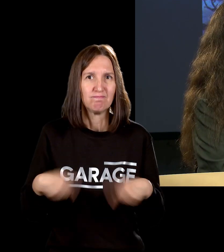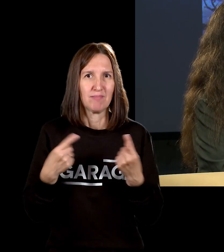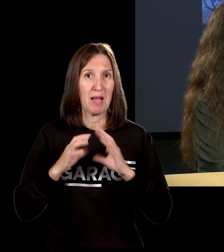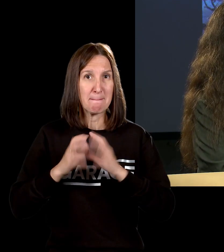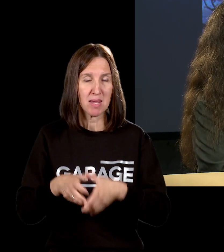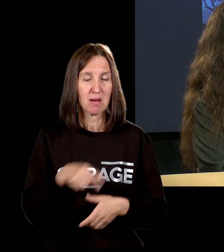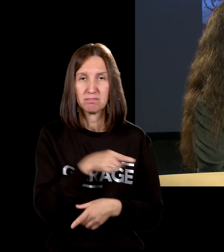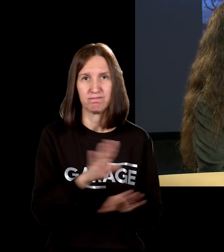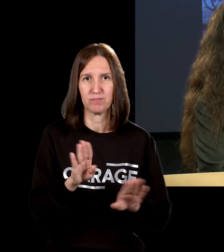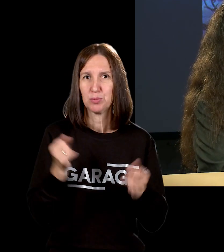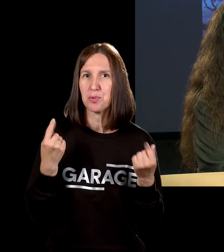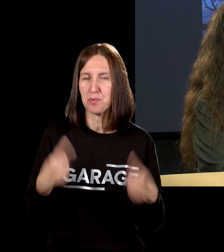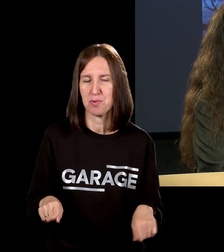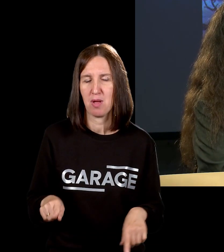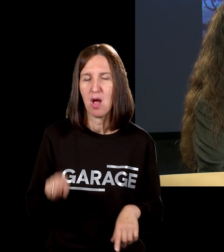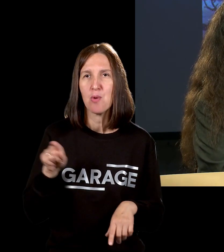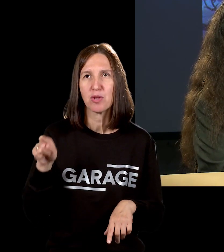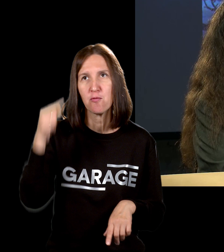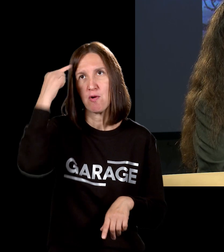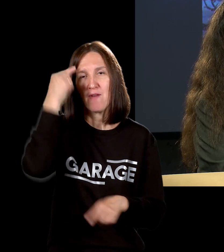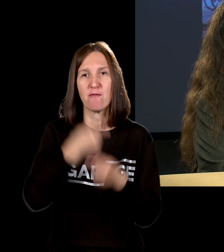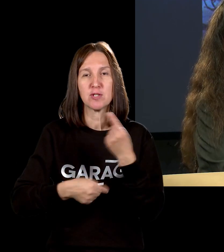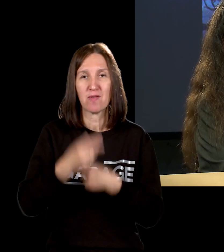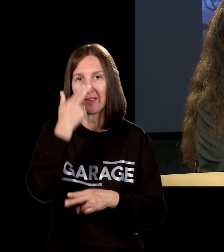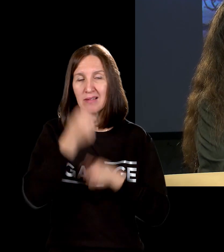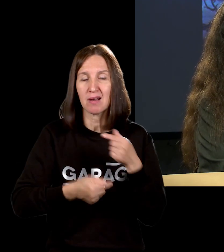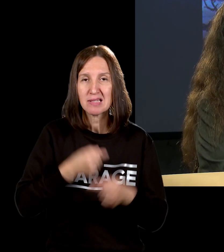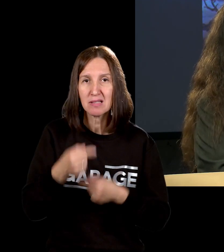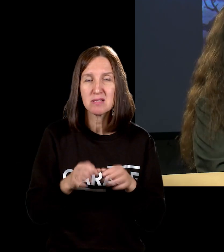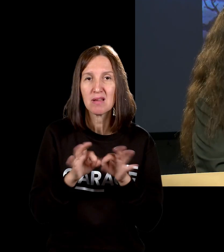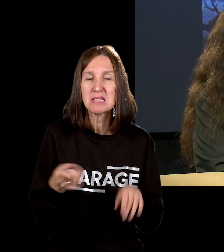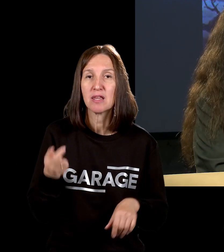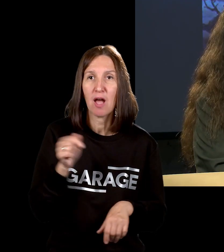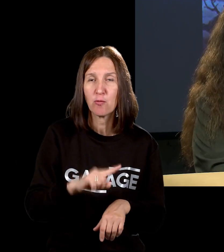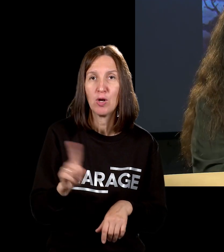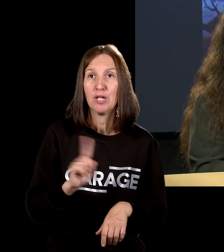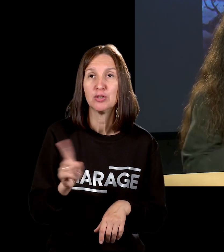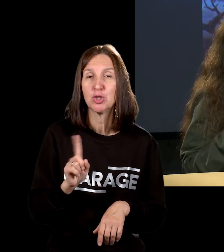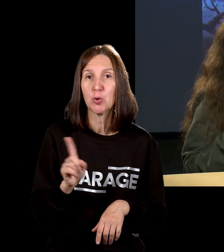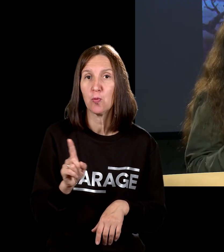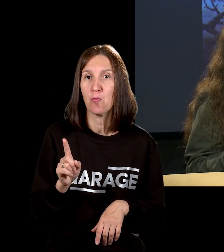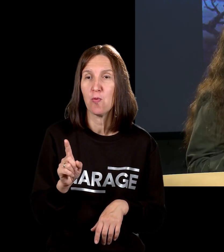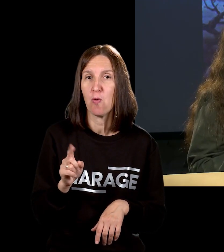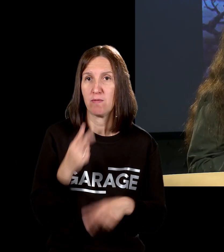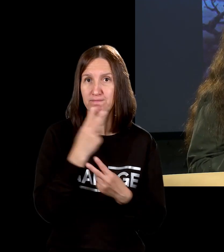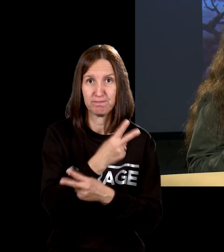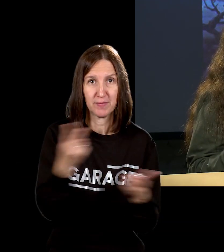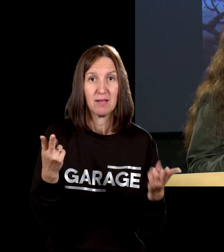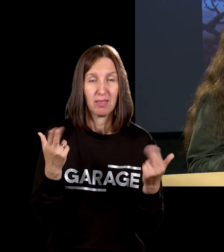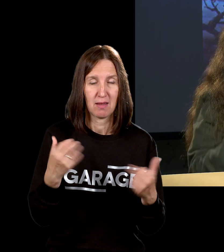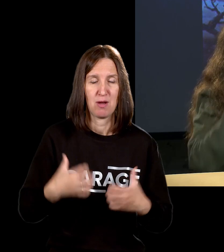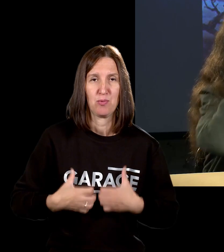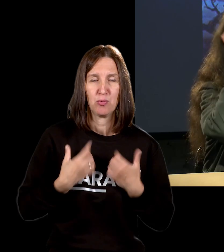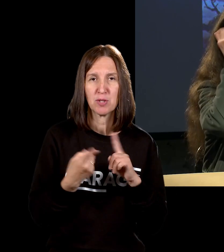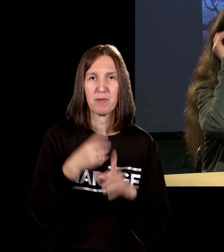традиции, потому что для него, потому что оказывается, что, все, что не сейчас, как бы, что вся эта ужас, да, Первой